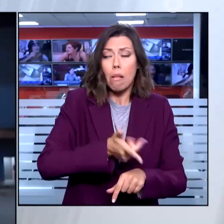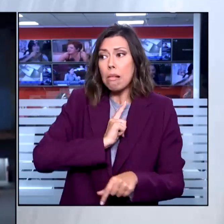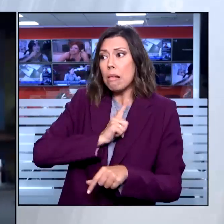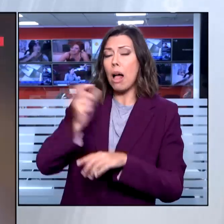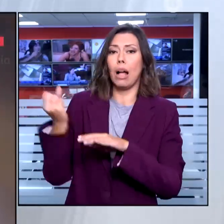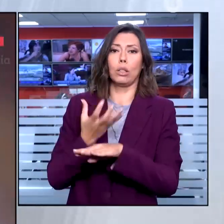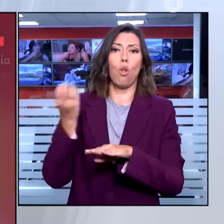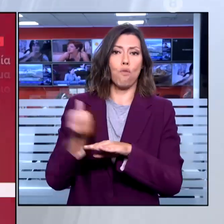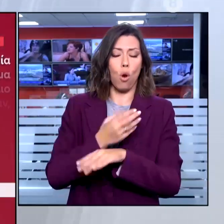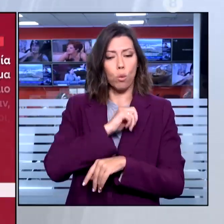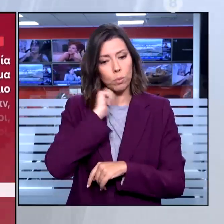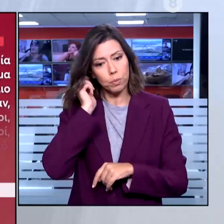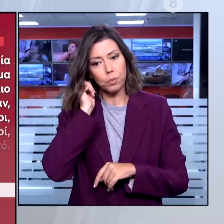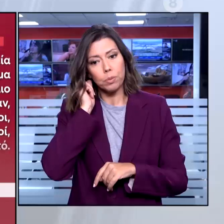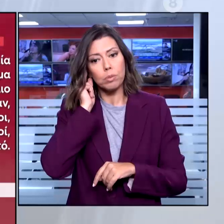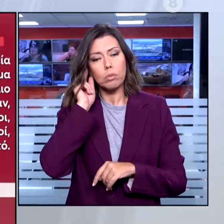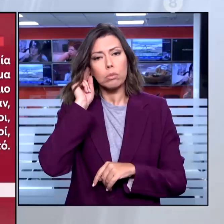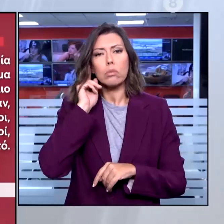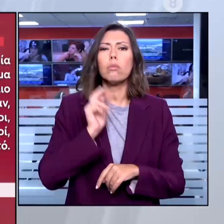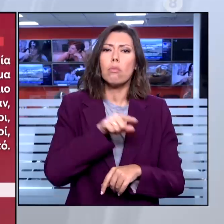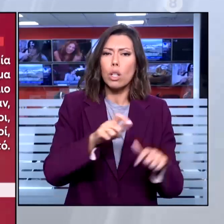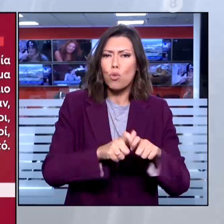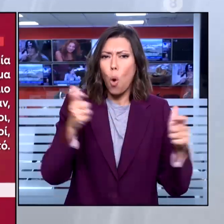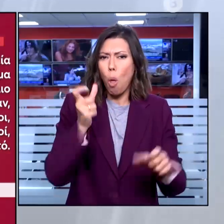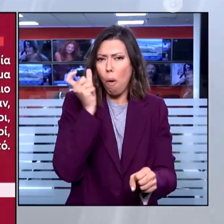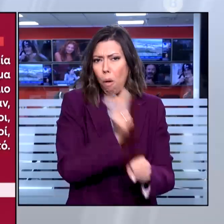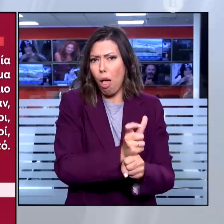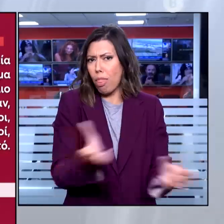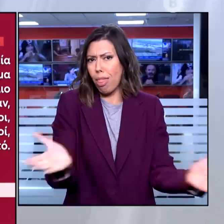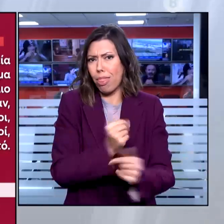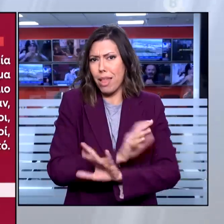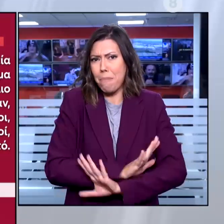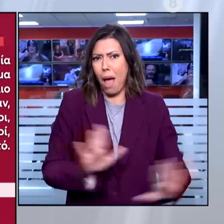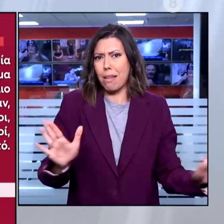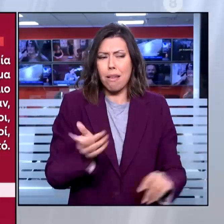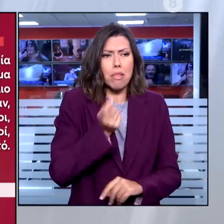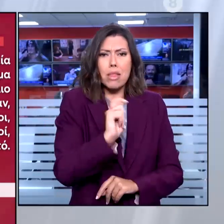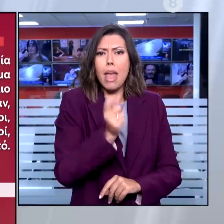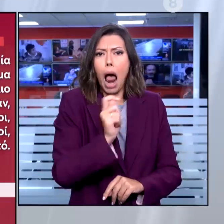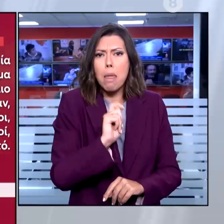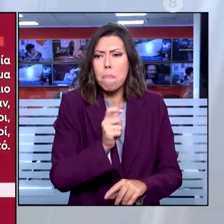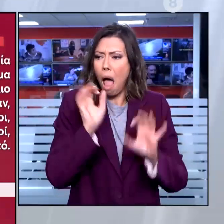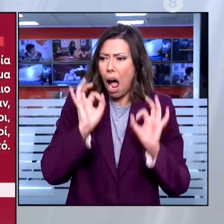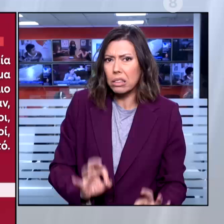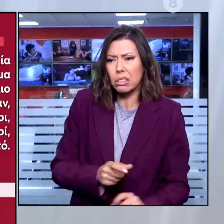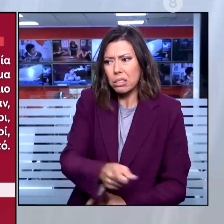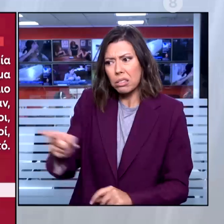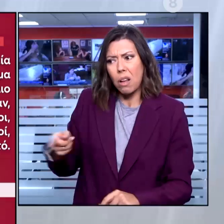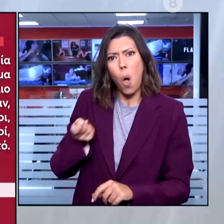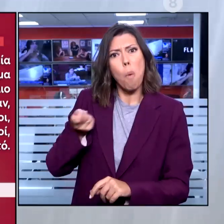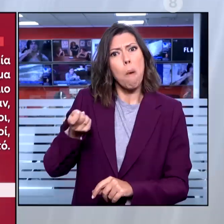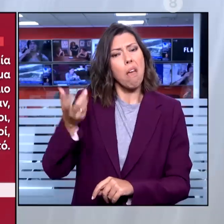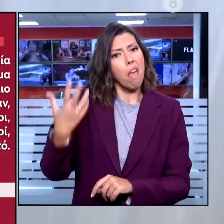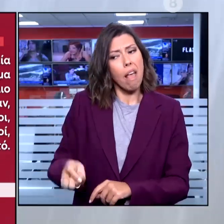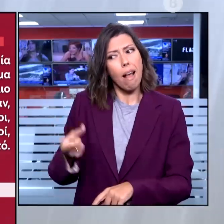το ασθενοφόρο. Φύλαξη στα σχολεία δεν υπάρχει, εννοείται. Σε διάλειμμα ήταν. Ναι, στο προάβλιο του σχολείου ήταν. Ήταν μέσα οπλισμένοι, ήταν έτοιμοι αυτοί. Δεν